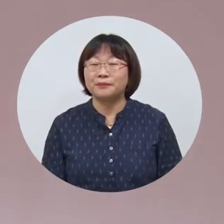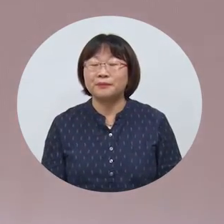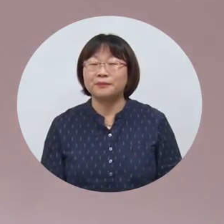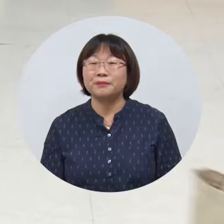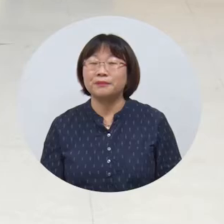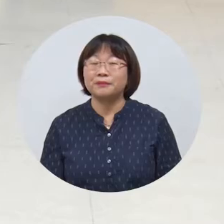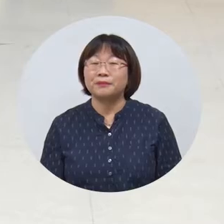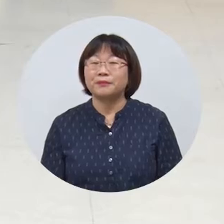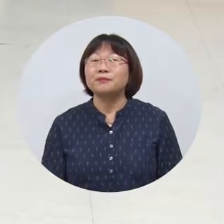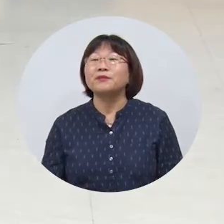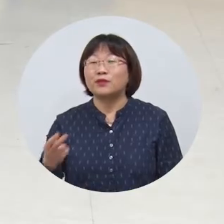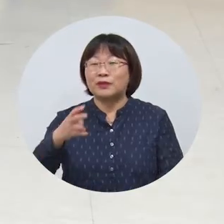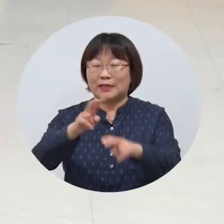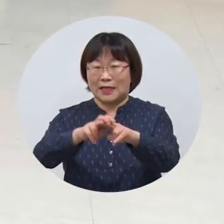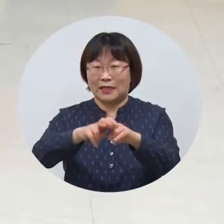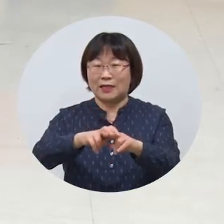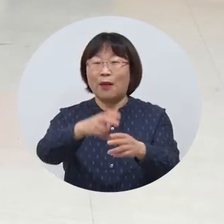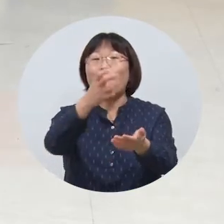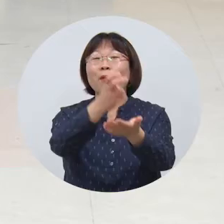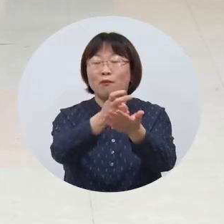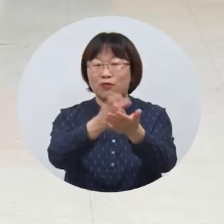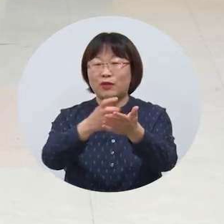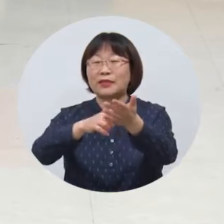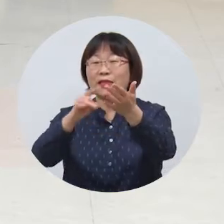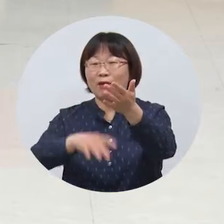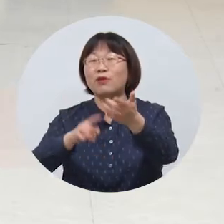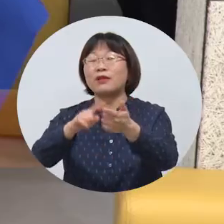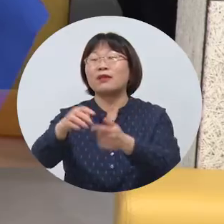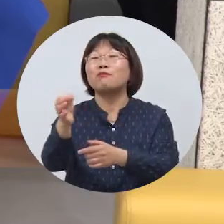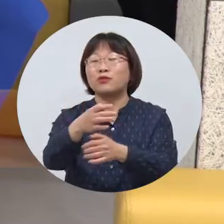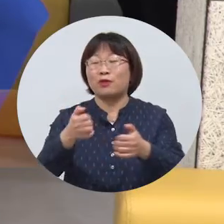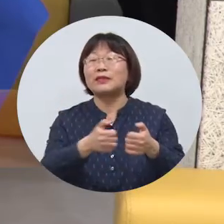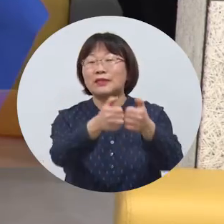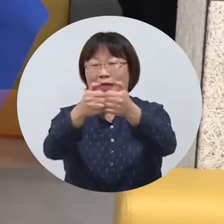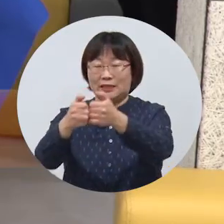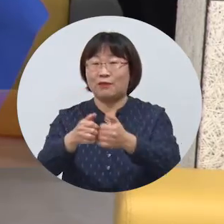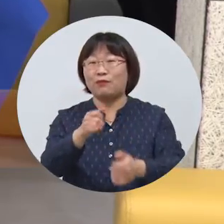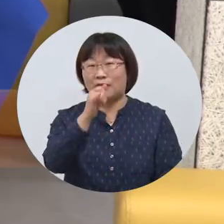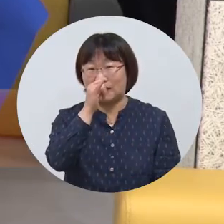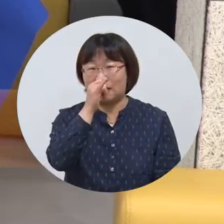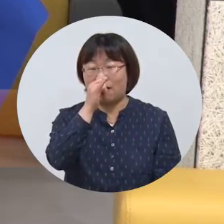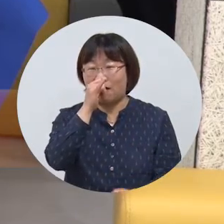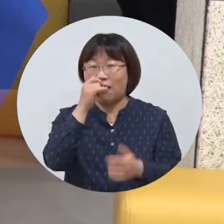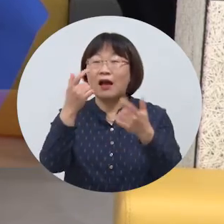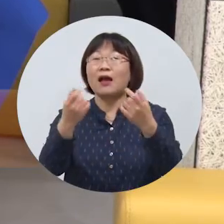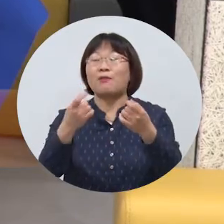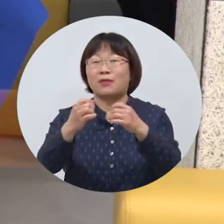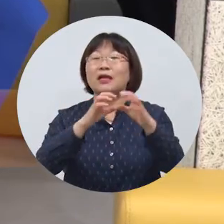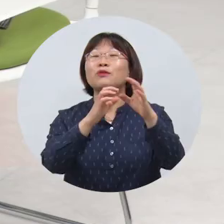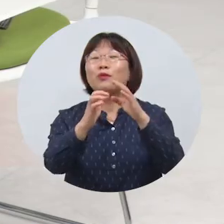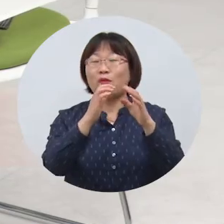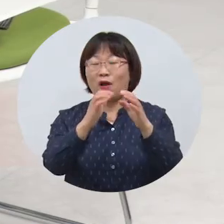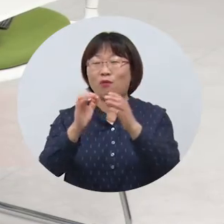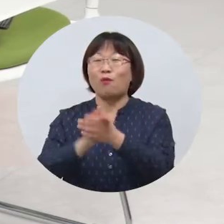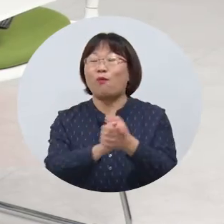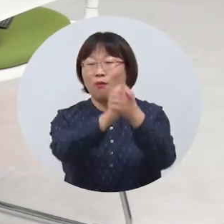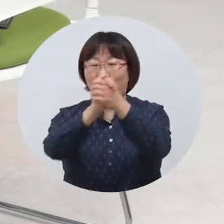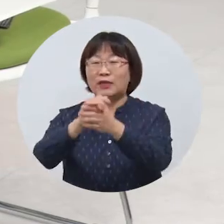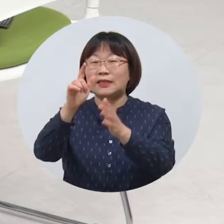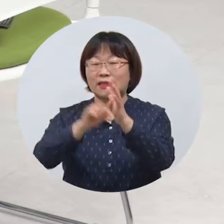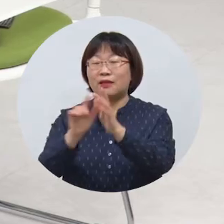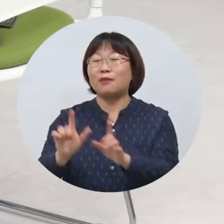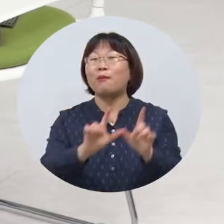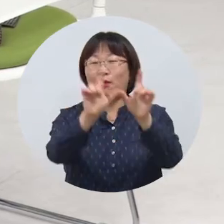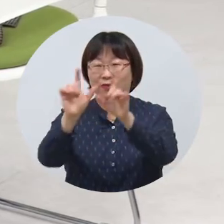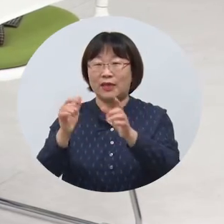진행됐습니다. 더불어 자리에서는 법률, 세무 등에 대한 무료 상담 부스를 운영하며 함께 소통하고 어울리는